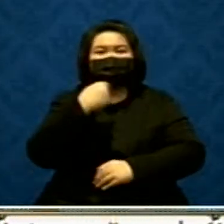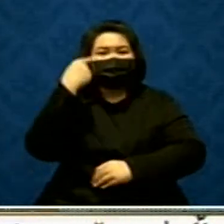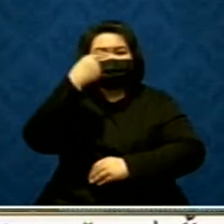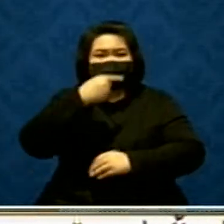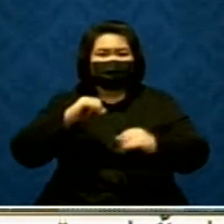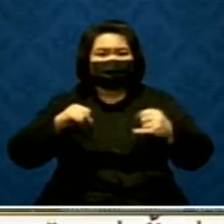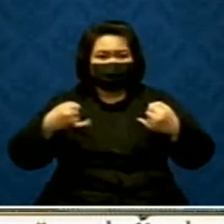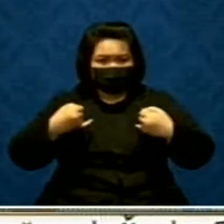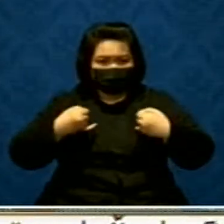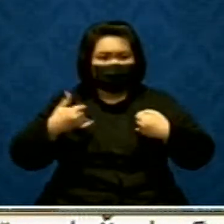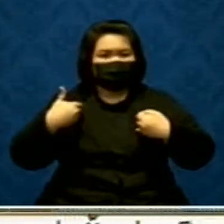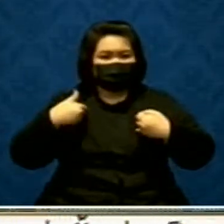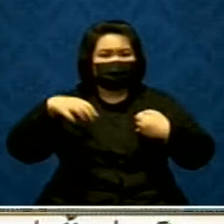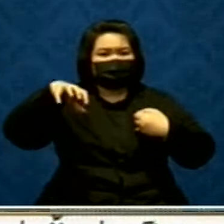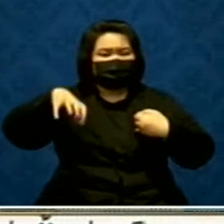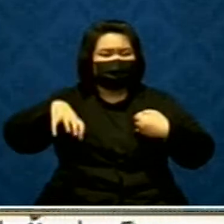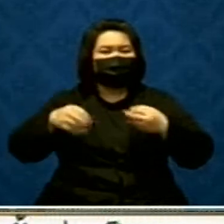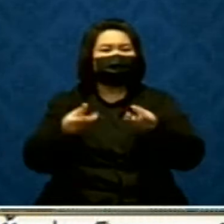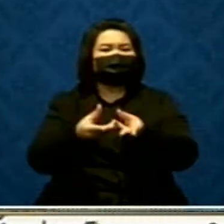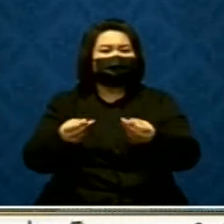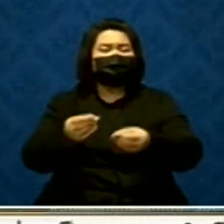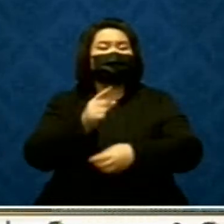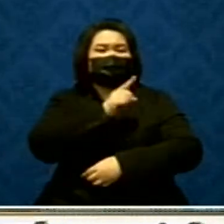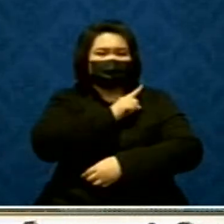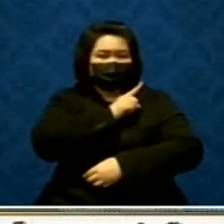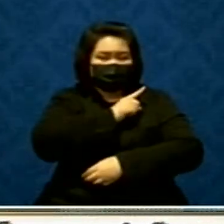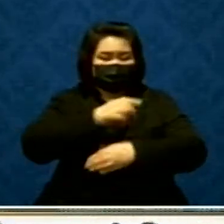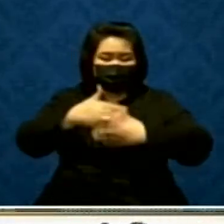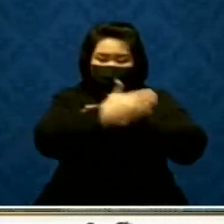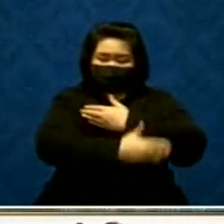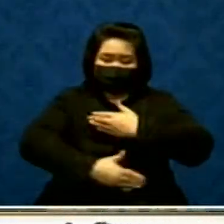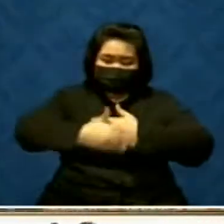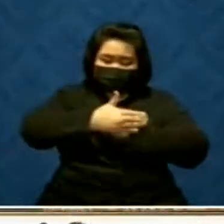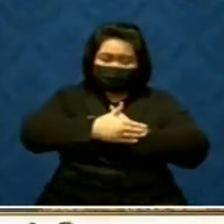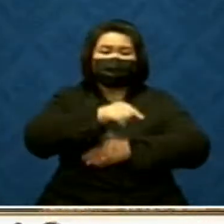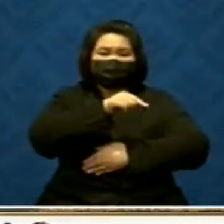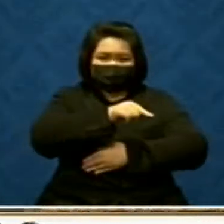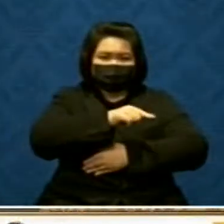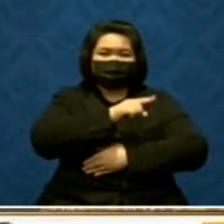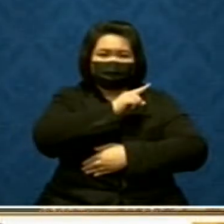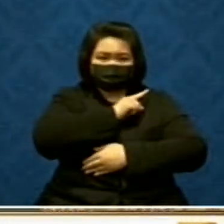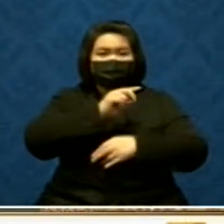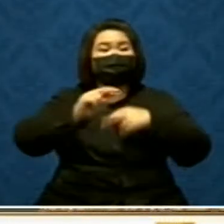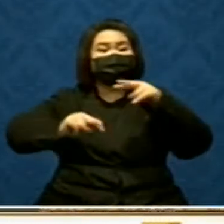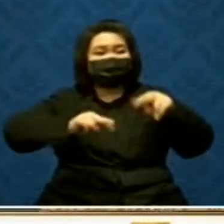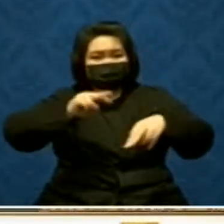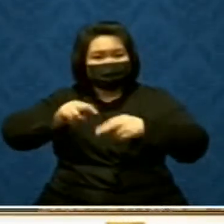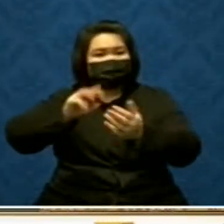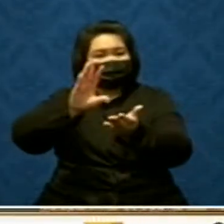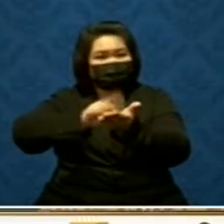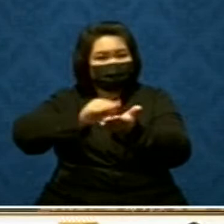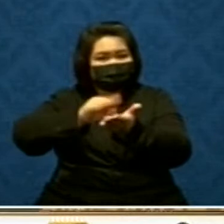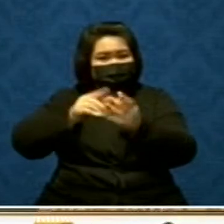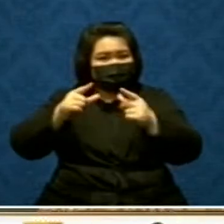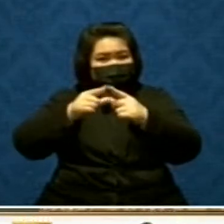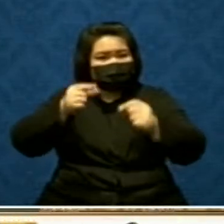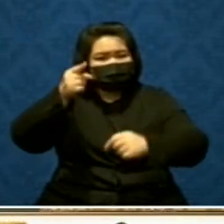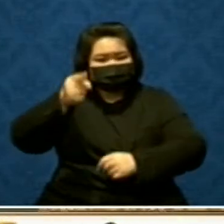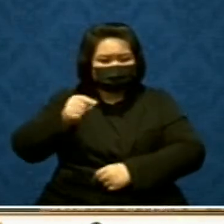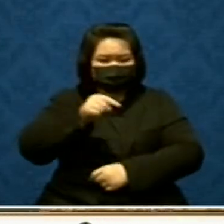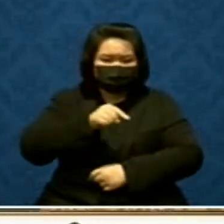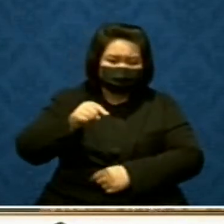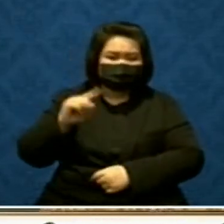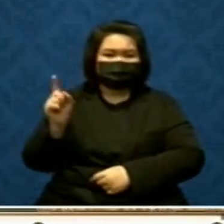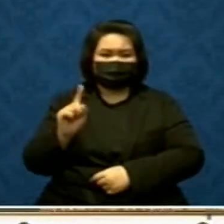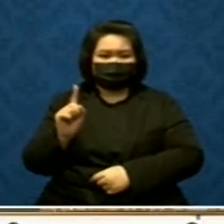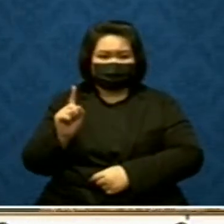นะครับคือกรมที่ดินและการรถไฟแห่งประเทศไทยซึ่งจะต้องมีการตรวจสอบข้อมูลข้อเท็จจริงผ